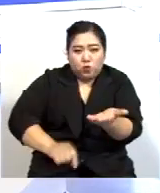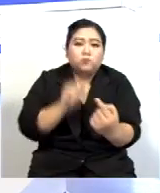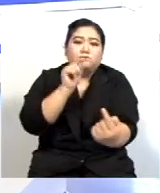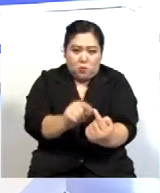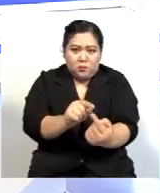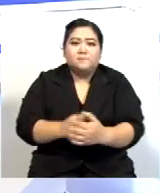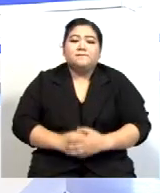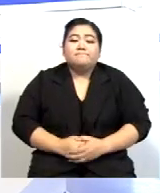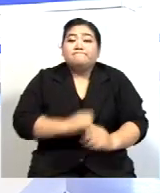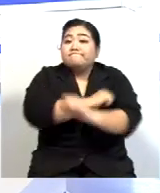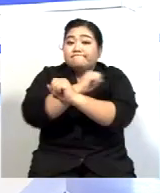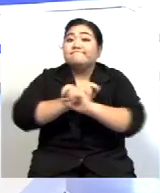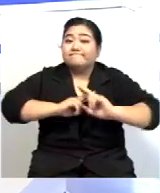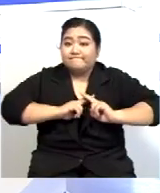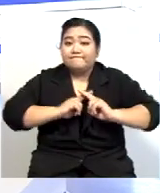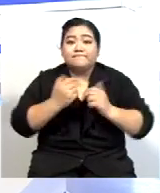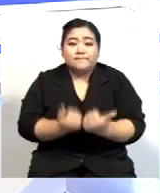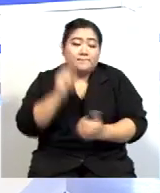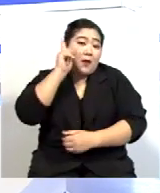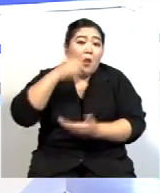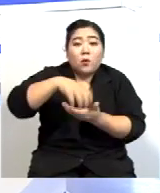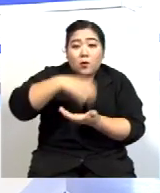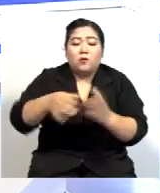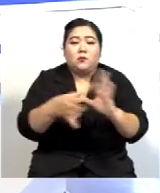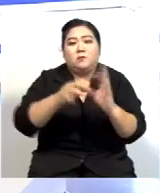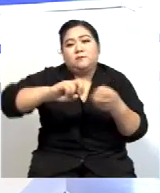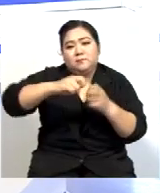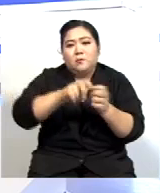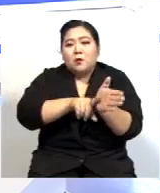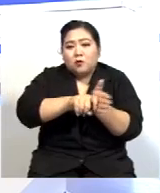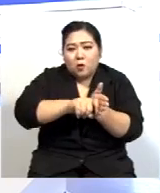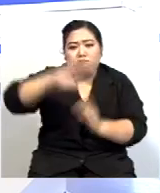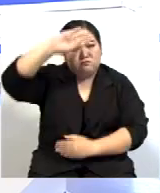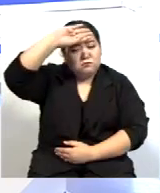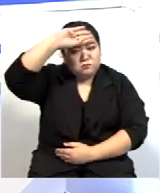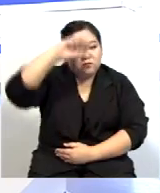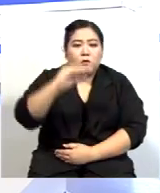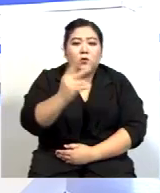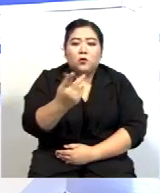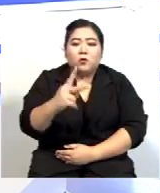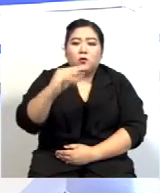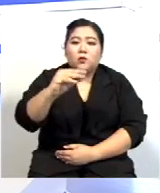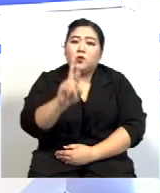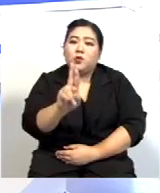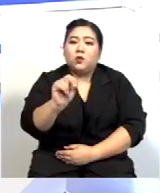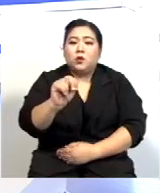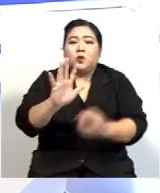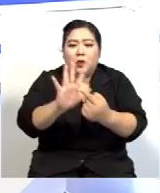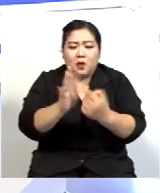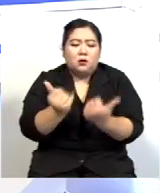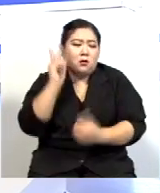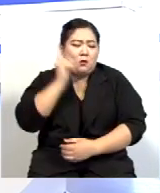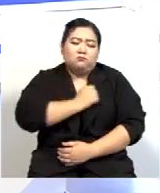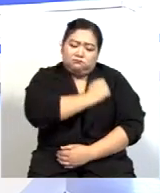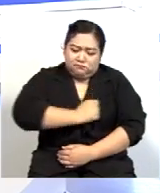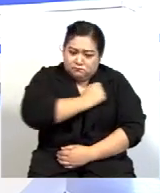ส่วนสถานการณ์เรื่องของไวรัสโคโรนาก็ต้องบอกว่าวันนี้มีหนึ่งข่าวที่เป็นความสูญเสียของวงการแพทย์นะคะซึ่งเป็นแพทย์ชาวจีน